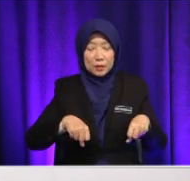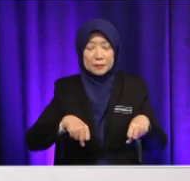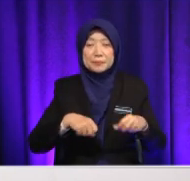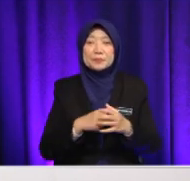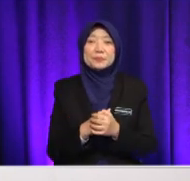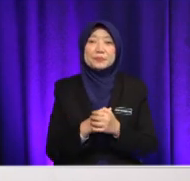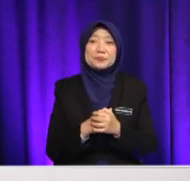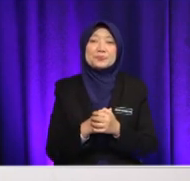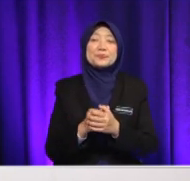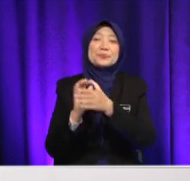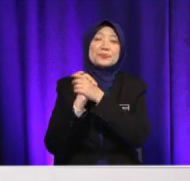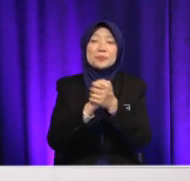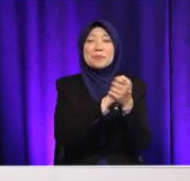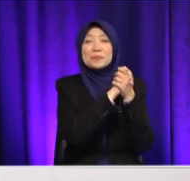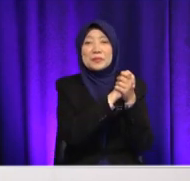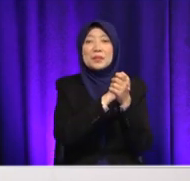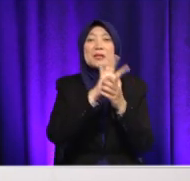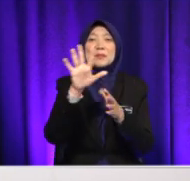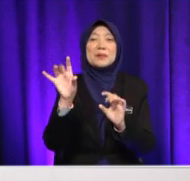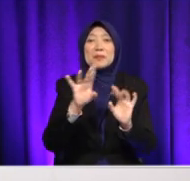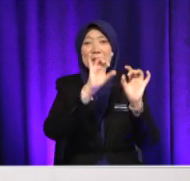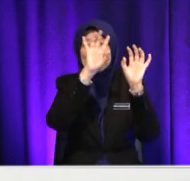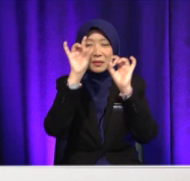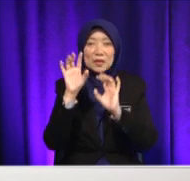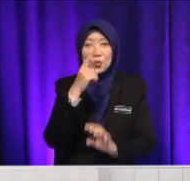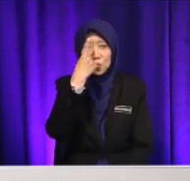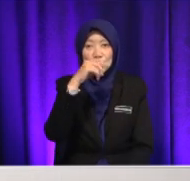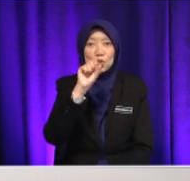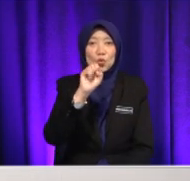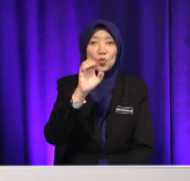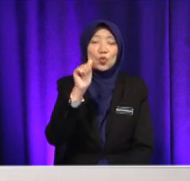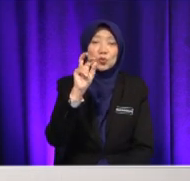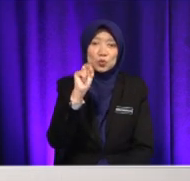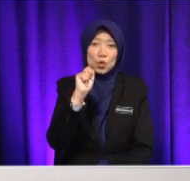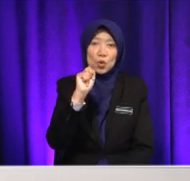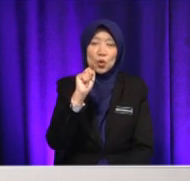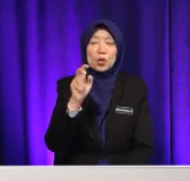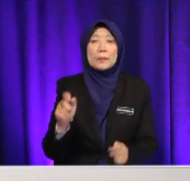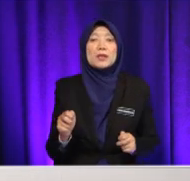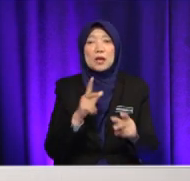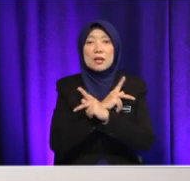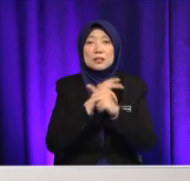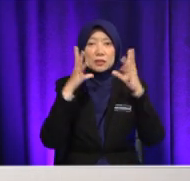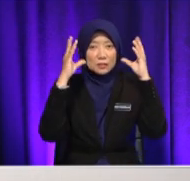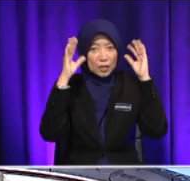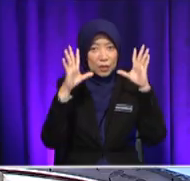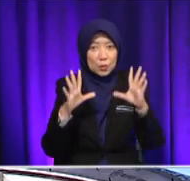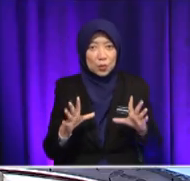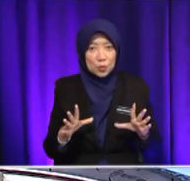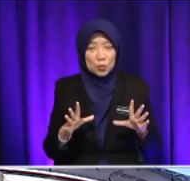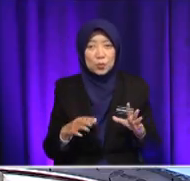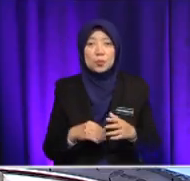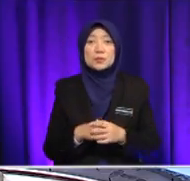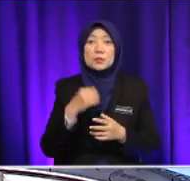Sean, tahniah. 5 bintang untuk Sean. Terima kasih cikgu. Dan Sean. Juga terima kasih ego